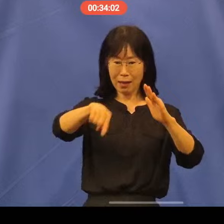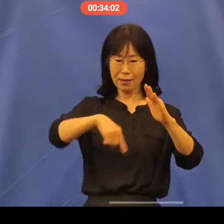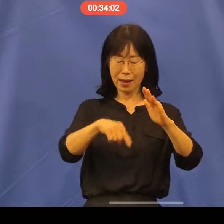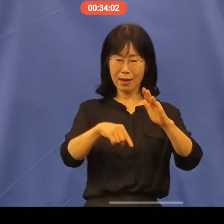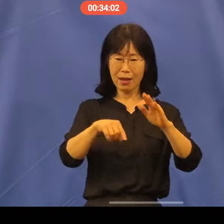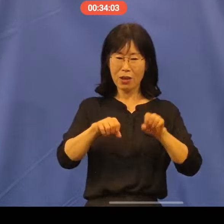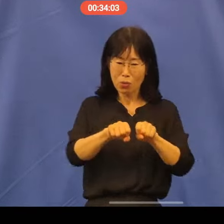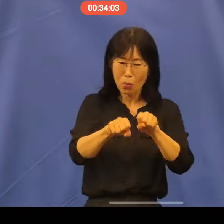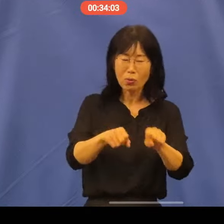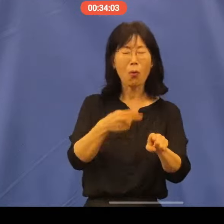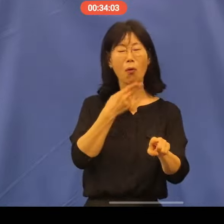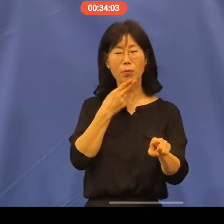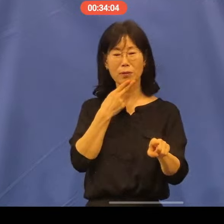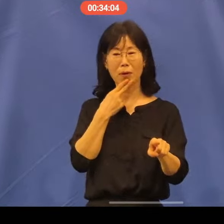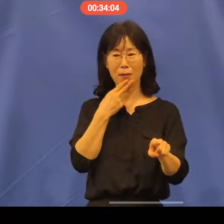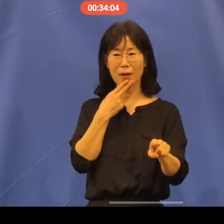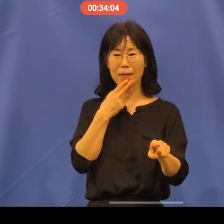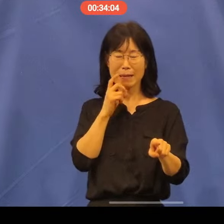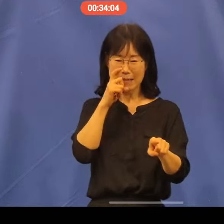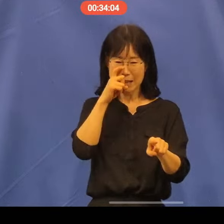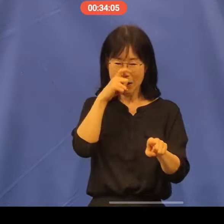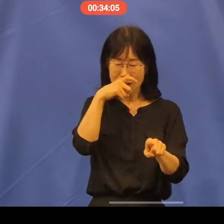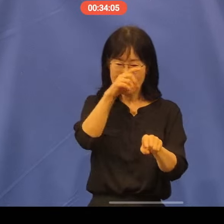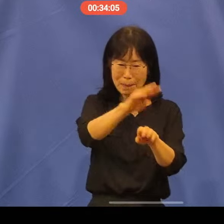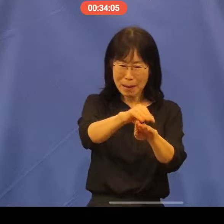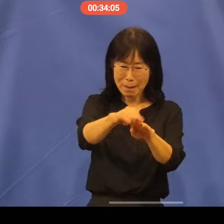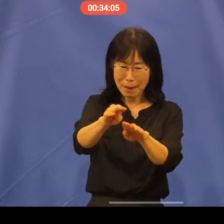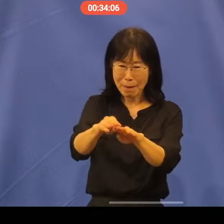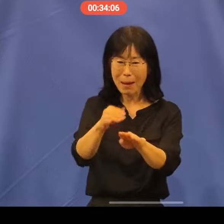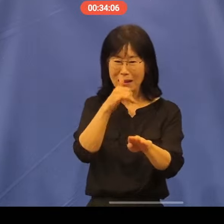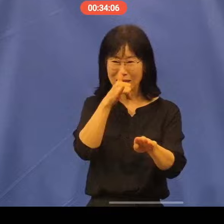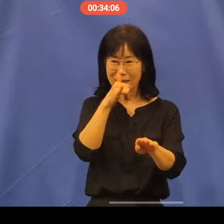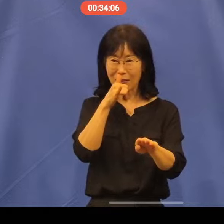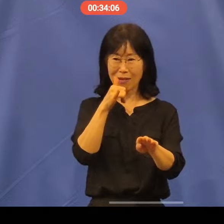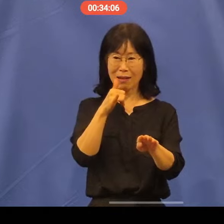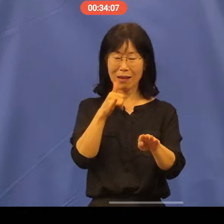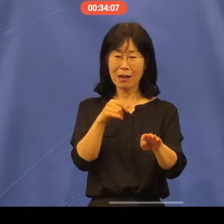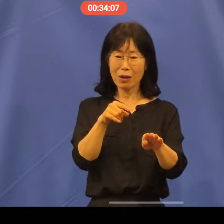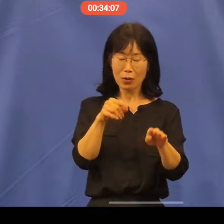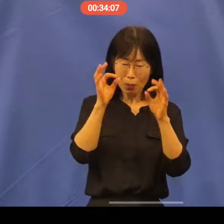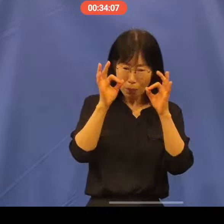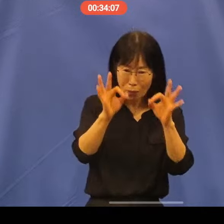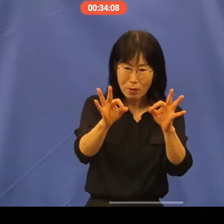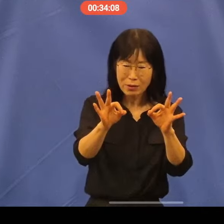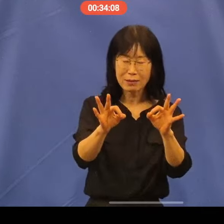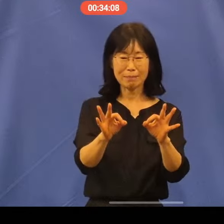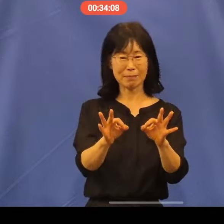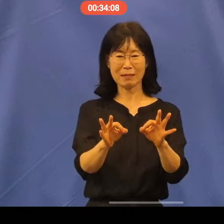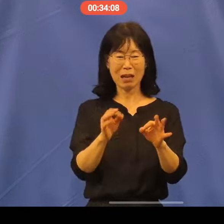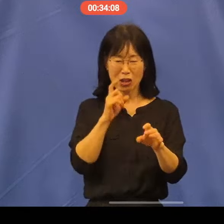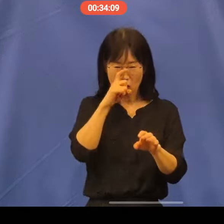뭐 그냥 걸레 던져놔도 안 보여. 걸레보다 더 더러운 게 많아가지고.